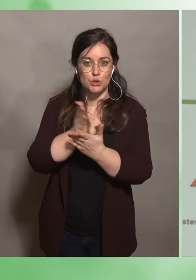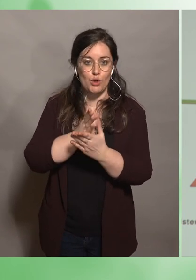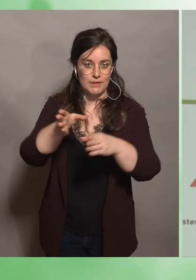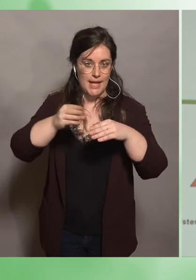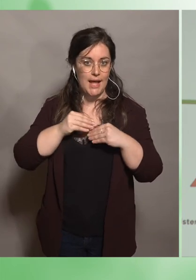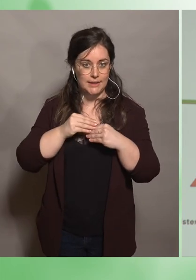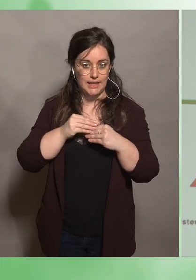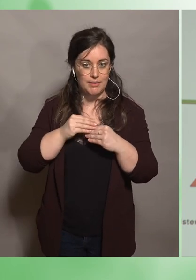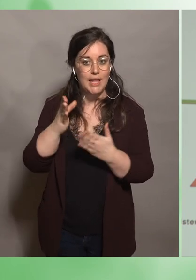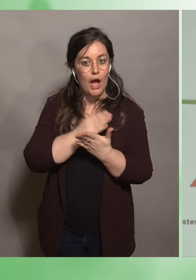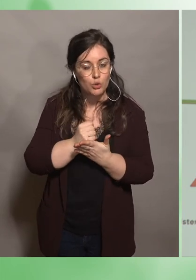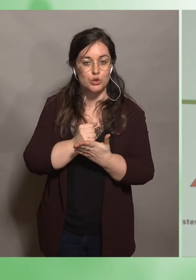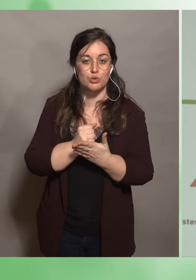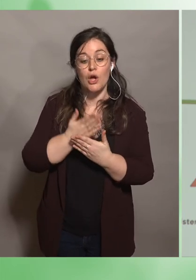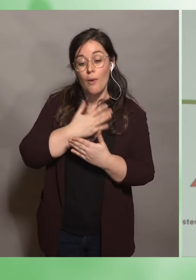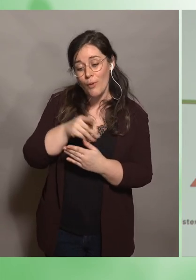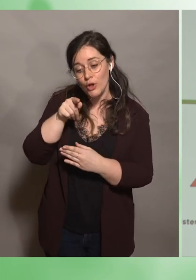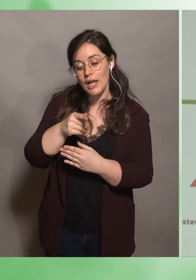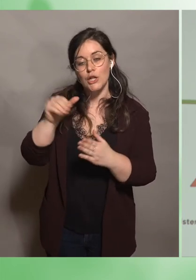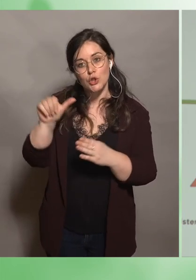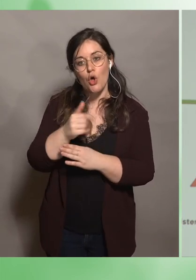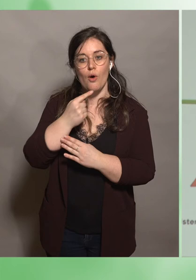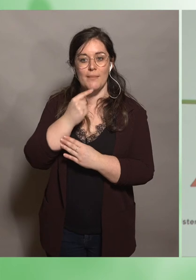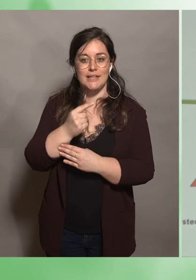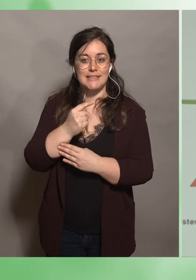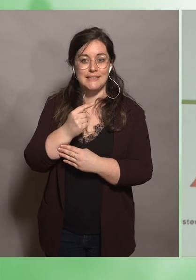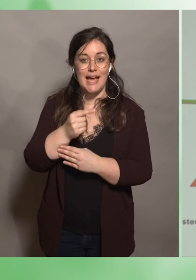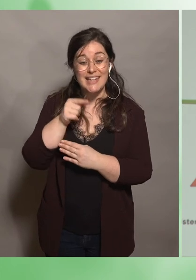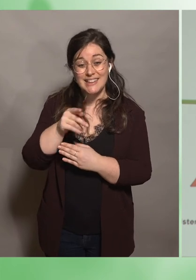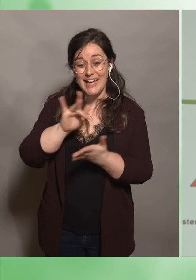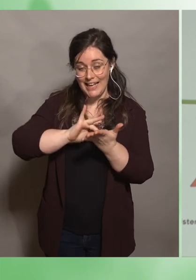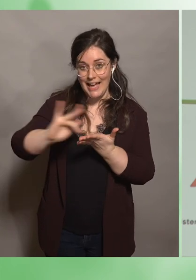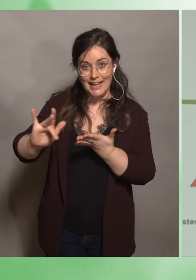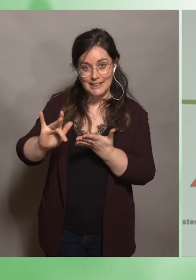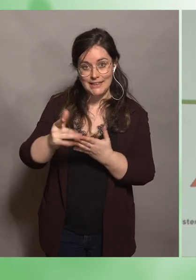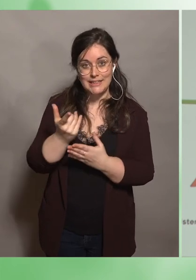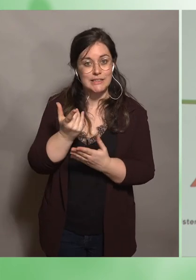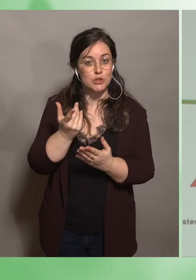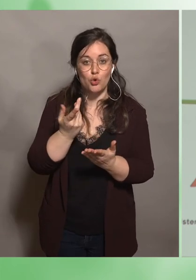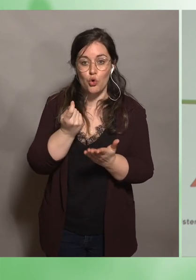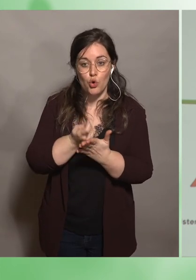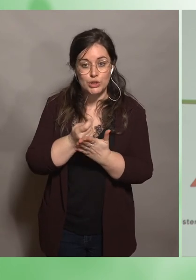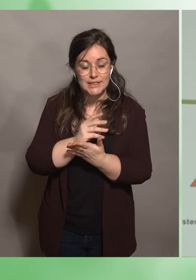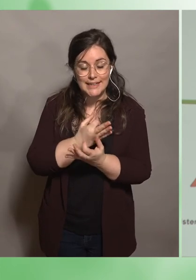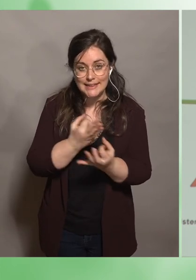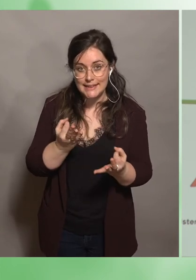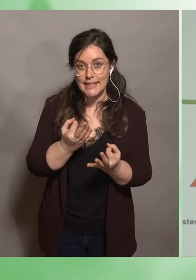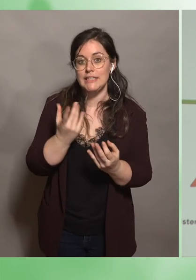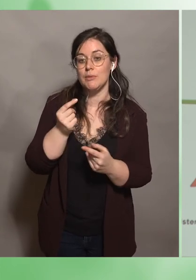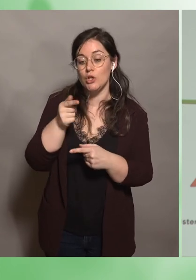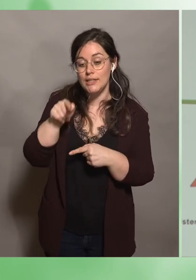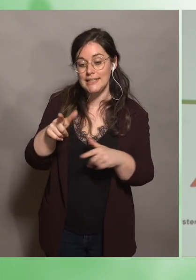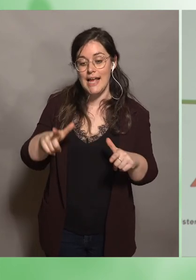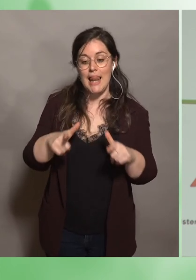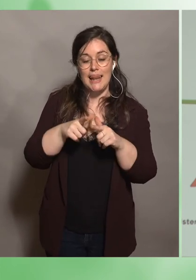Anspruch. Ich möchte vielleicht da noch einmal betonen, dass das kostenfrei für Sie ist. Das heißt, Sie können diese Leistungen, die von